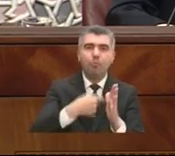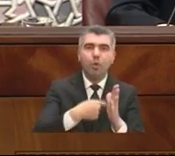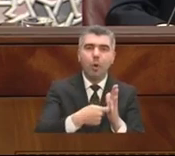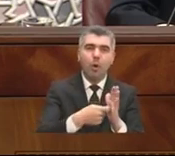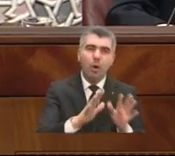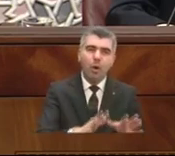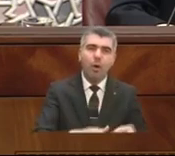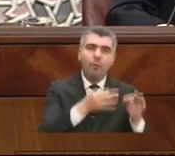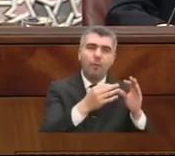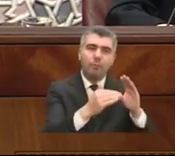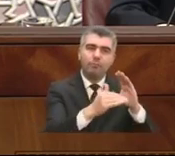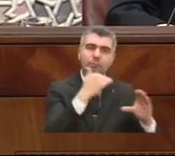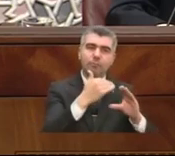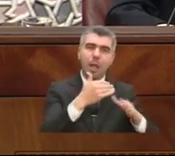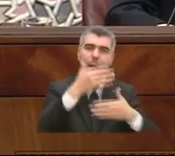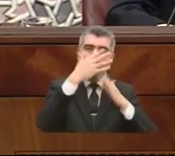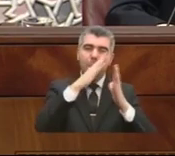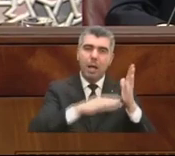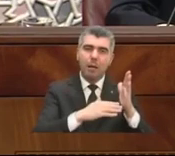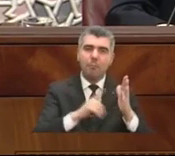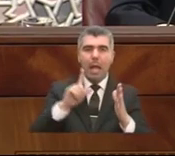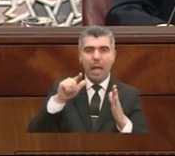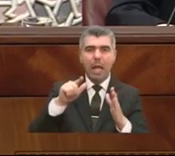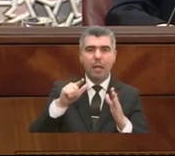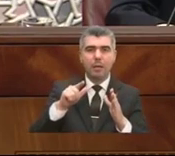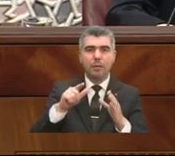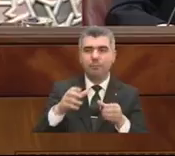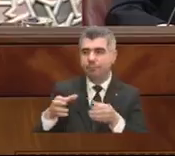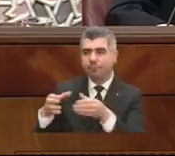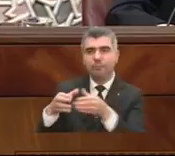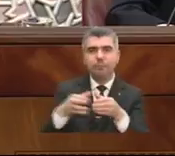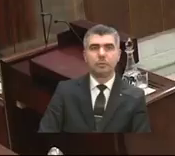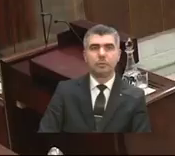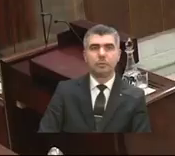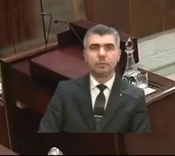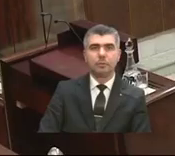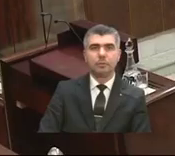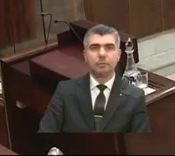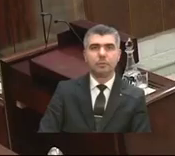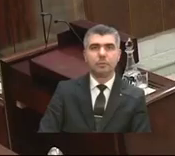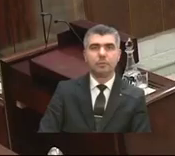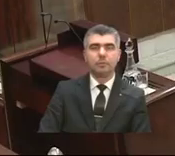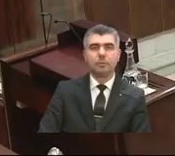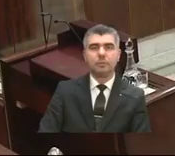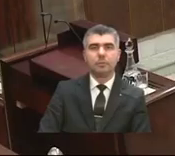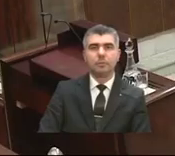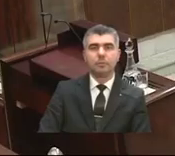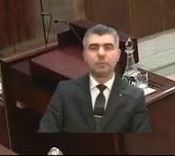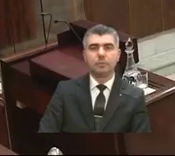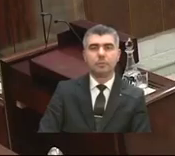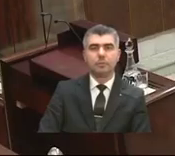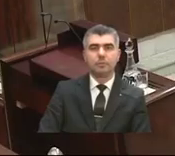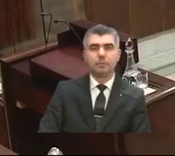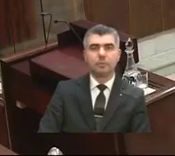لبلادنا. بعض المجموعات السياسية المنتمية لبلد